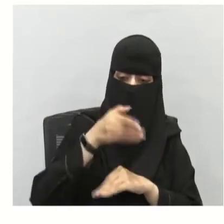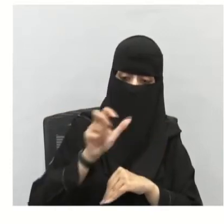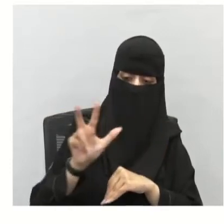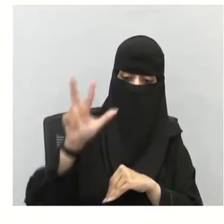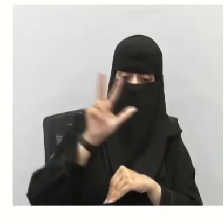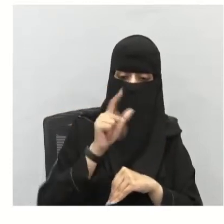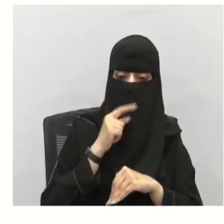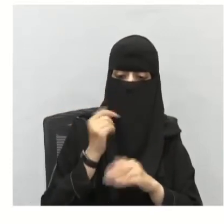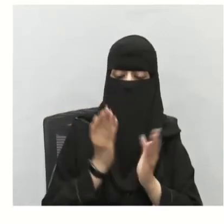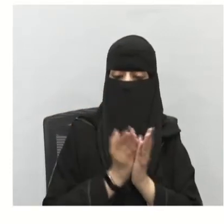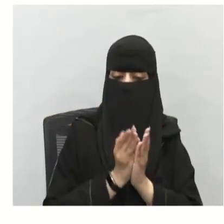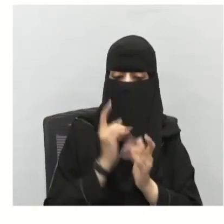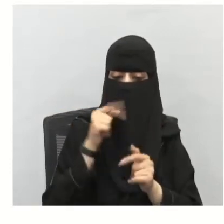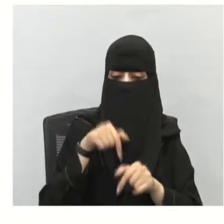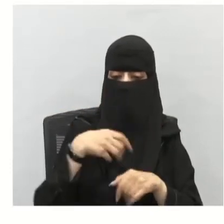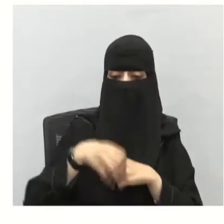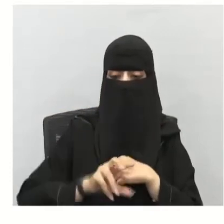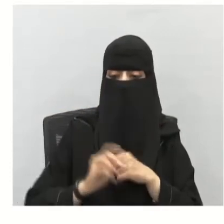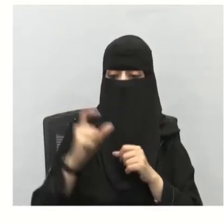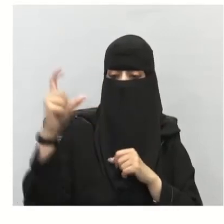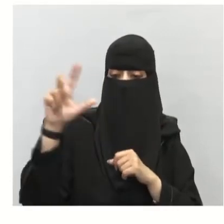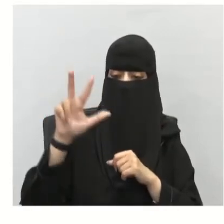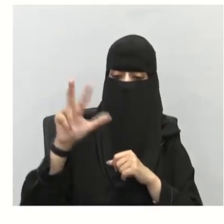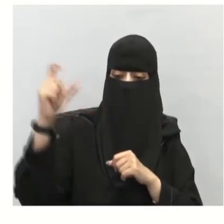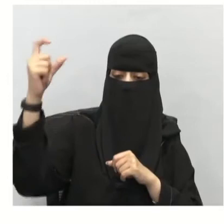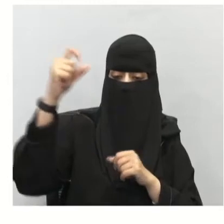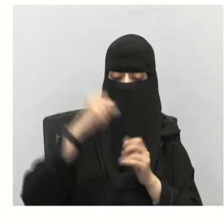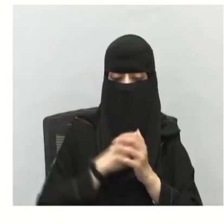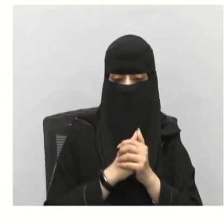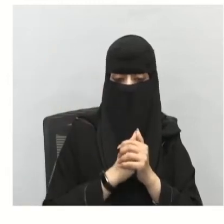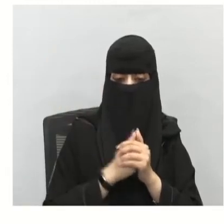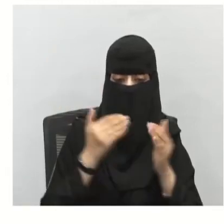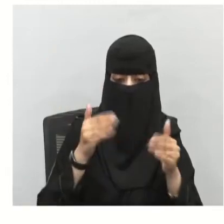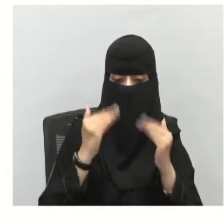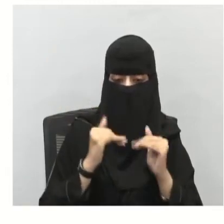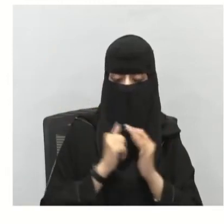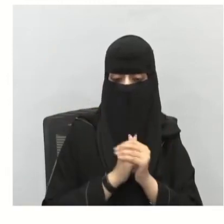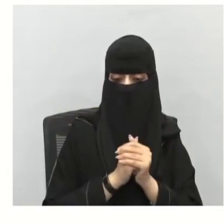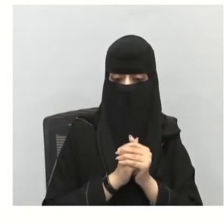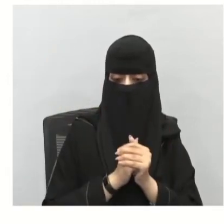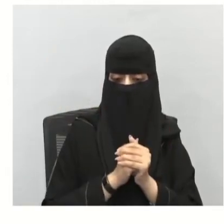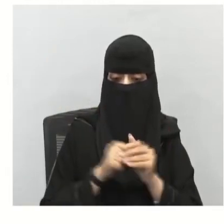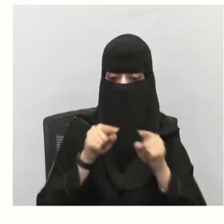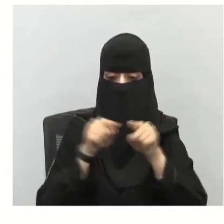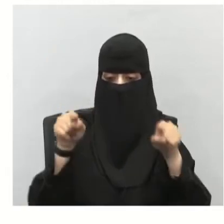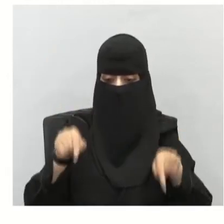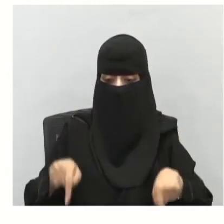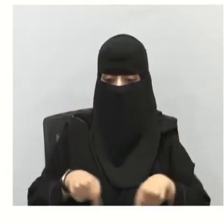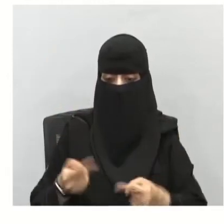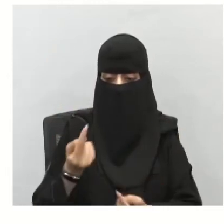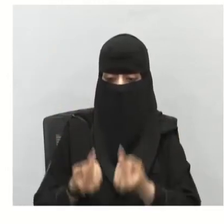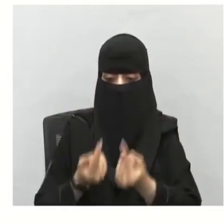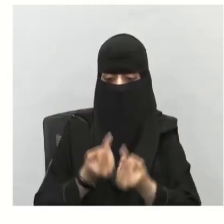المدرسة، نوعها قمرية. ننتقل إلى الكلمة التي تليها، حديقة،